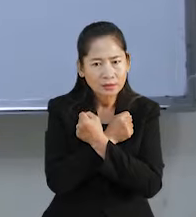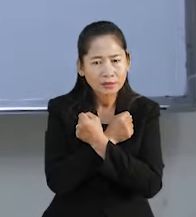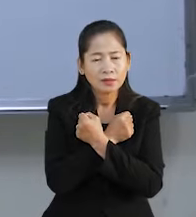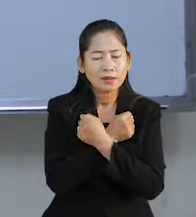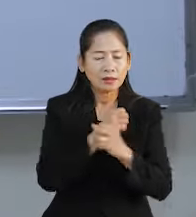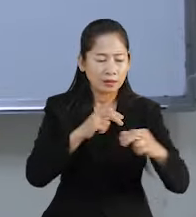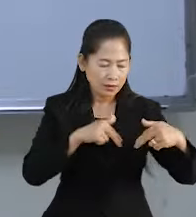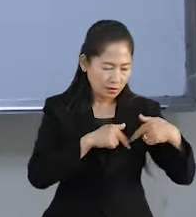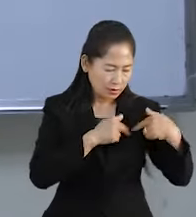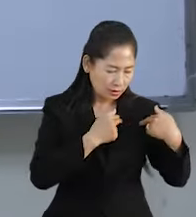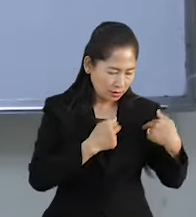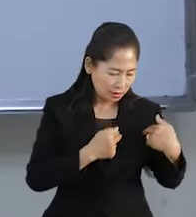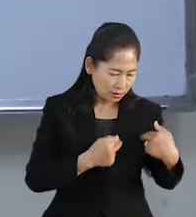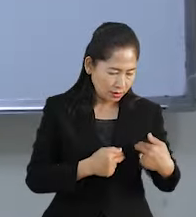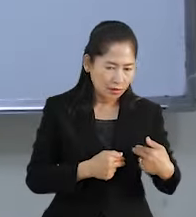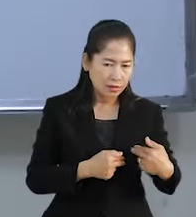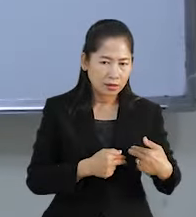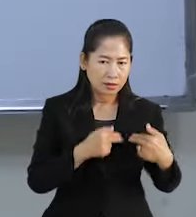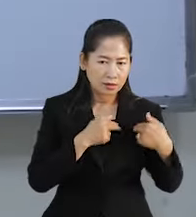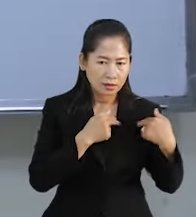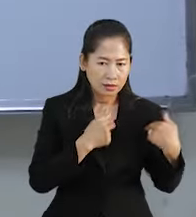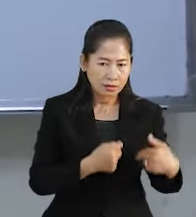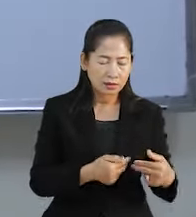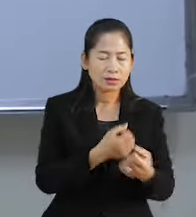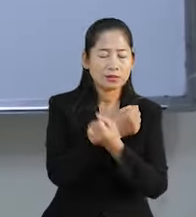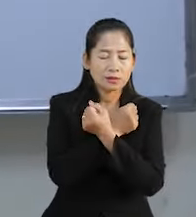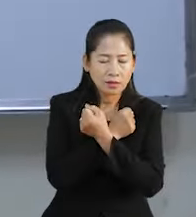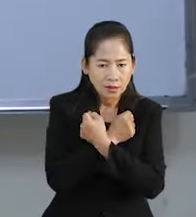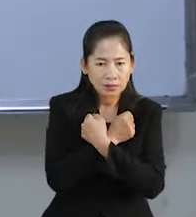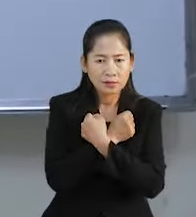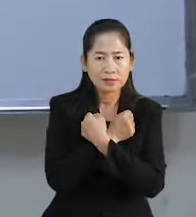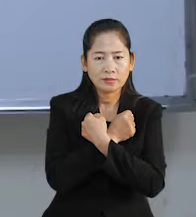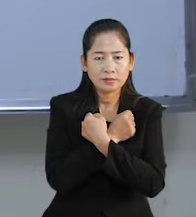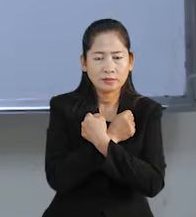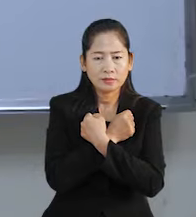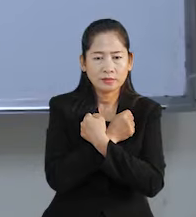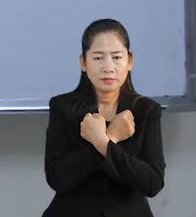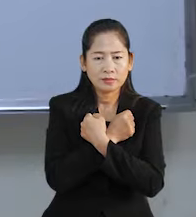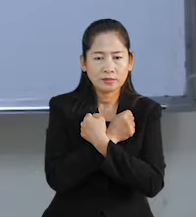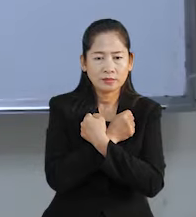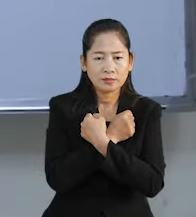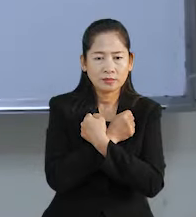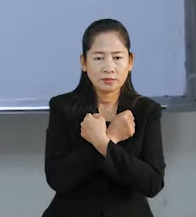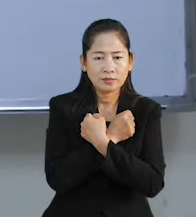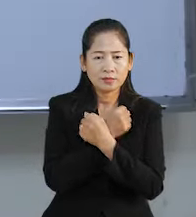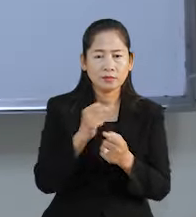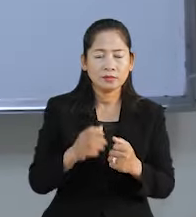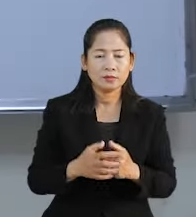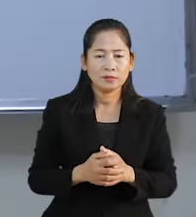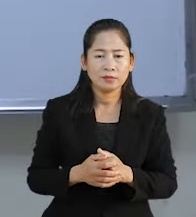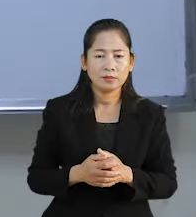ងទឹកចិត្តរបស់យើងបញ្ចេញមកចំណាប់អារម្មណ៍របស់យើងចំពោះម្ដាយគឺស្រឡាញ់ស្រឡាញ់អីមិនទៀតកូ